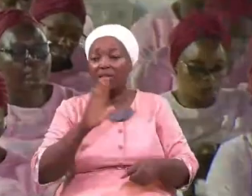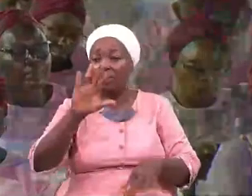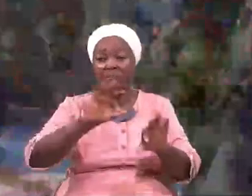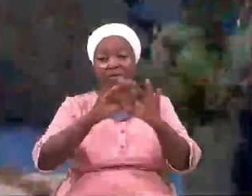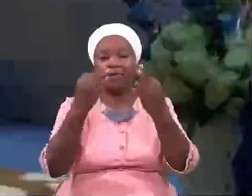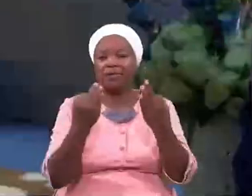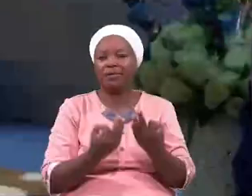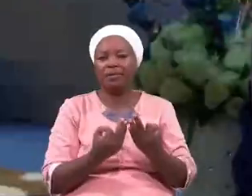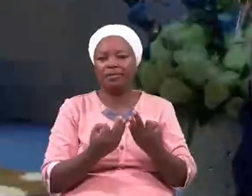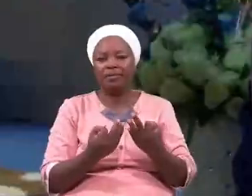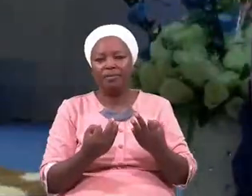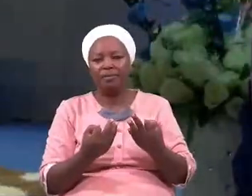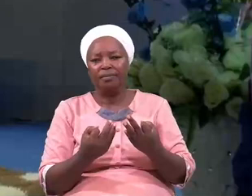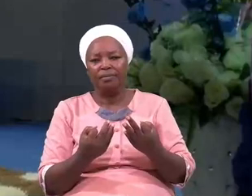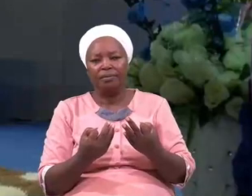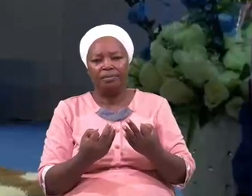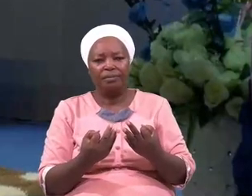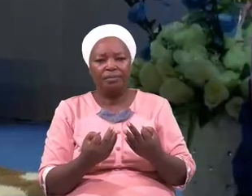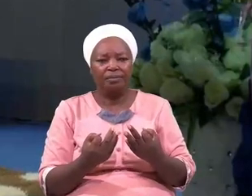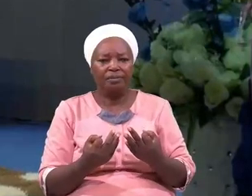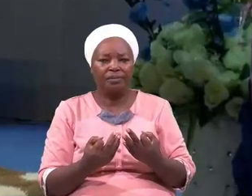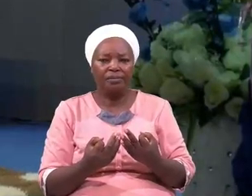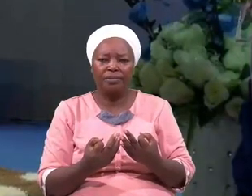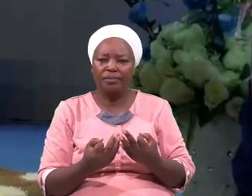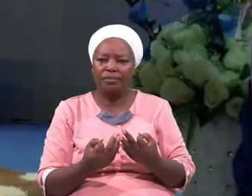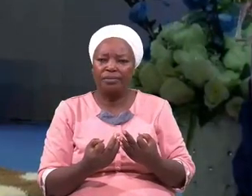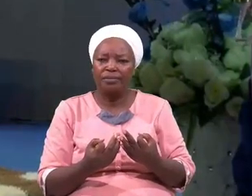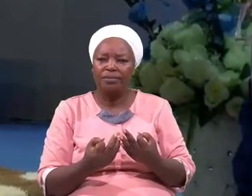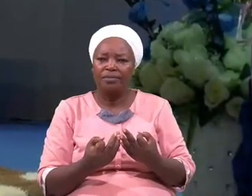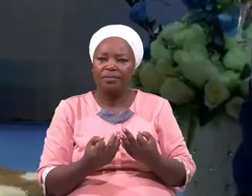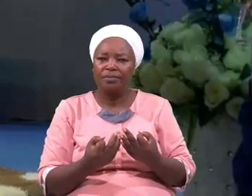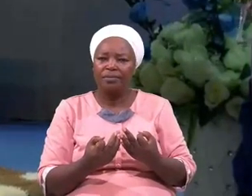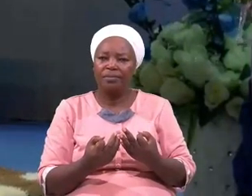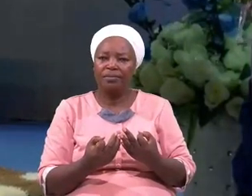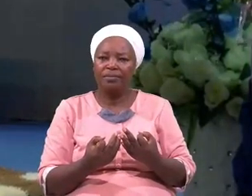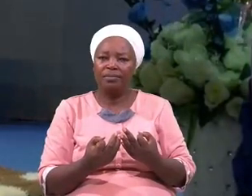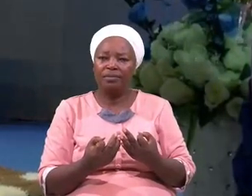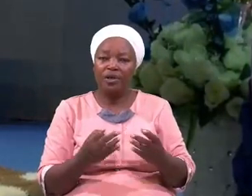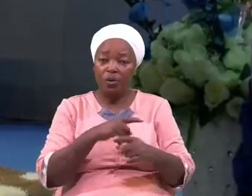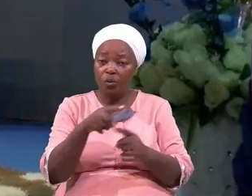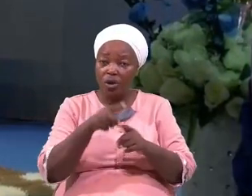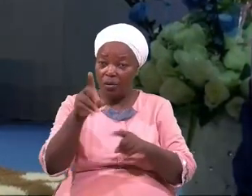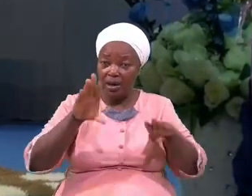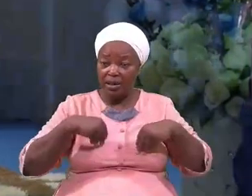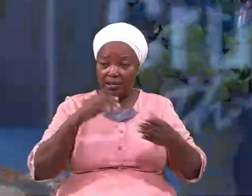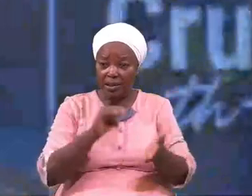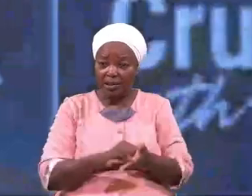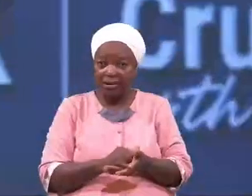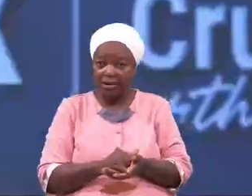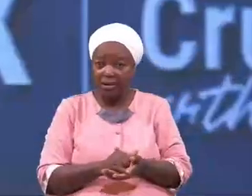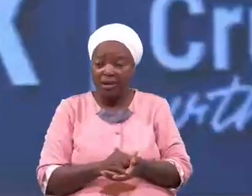Paul et Silas répondirent, « Crois au Seigneur Jésus et tu seras sauvé, toi et ta famille. » C'est ça. Lorsque vous